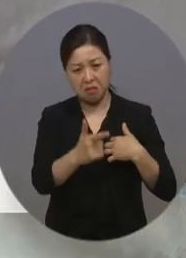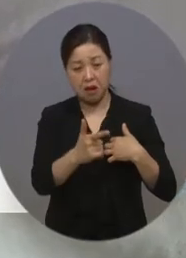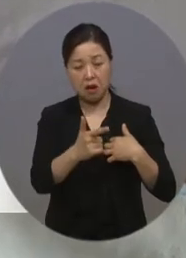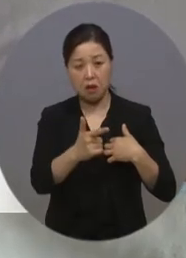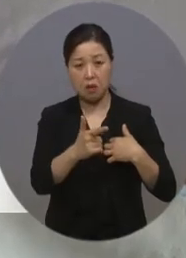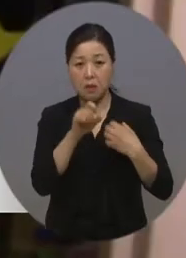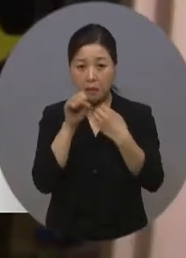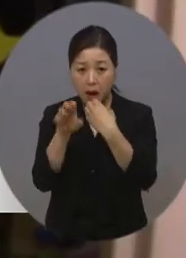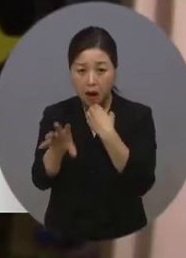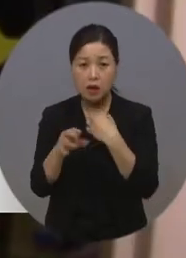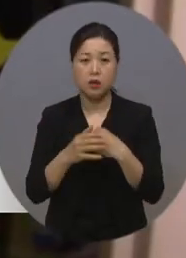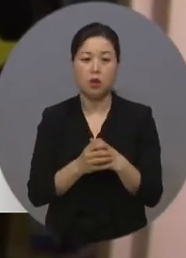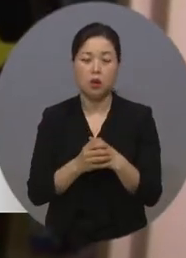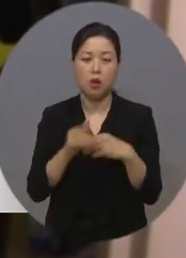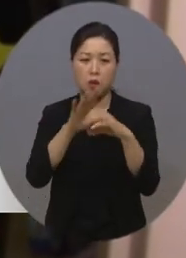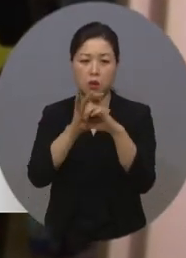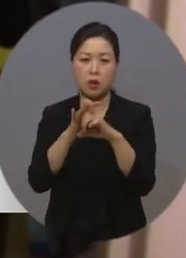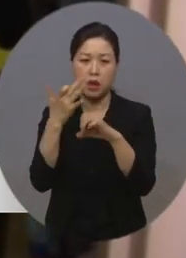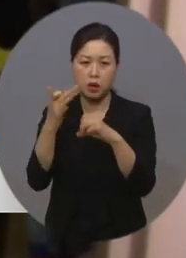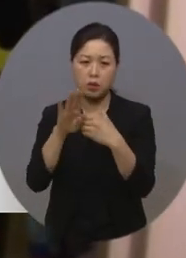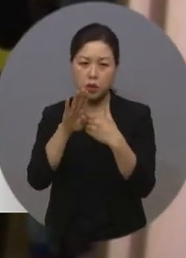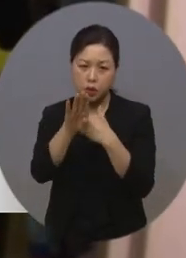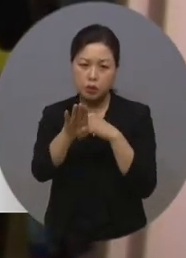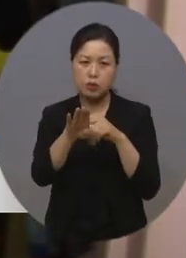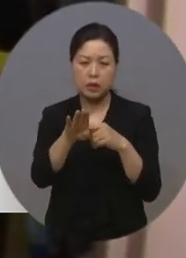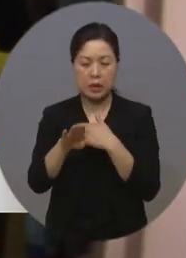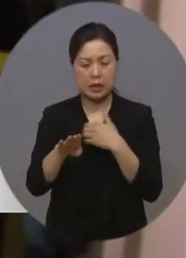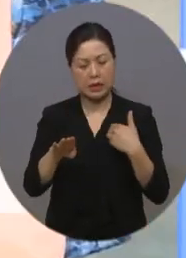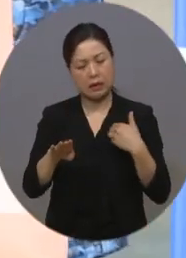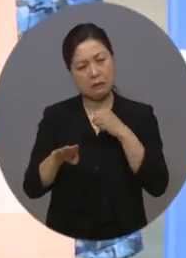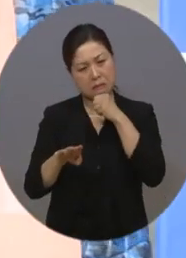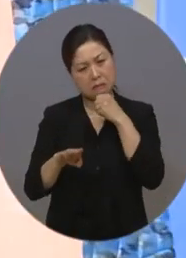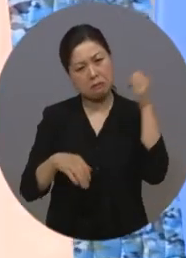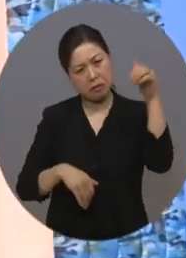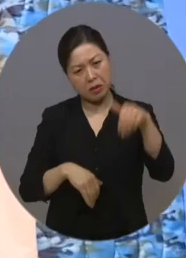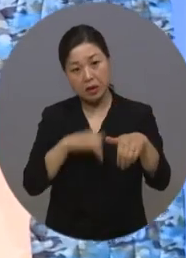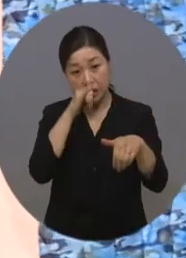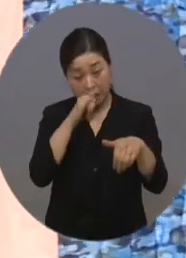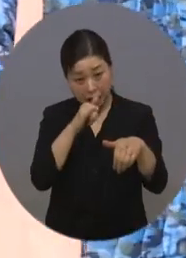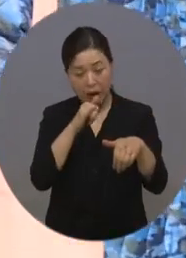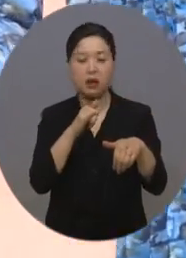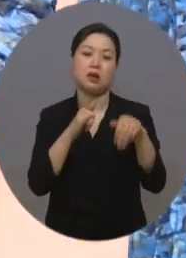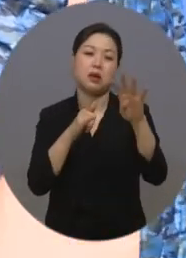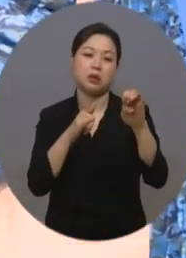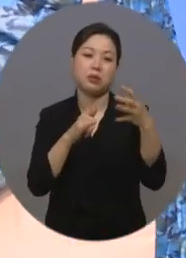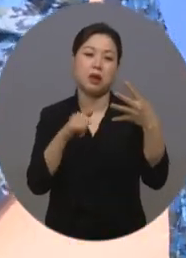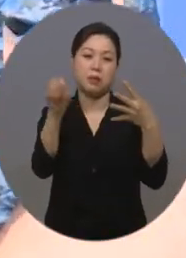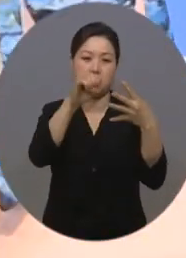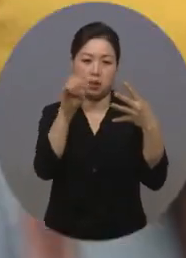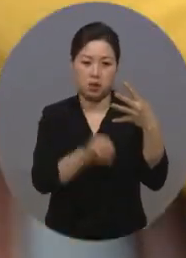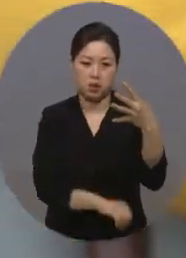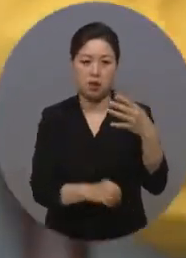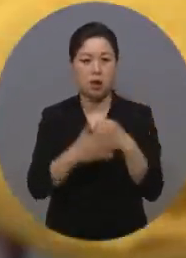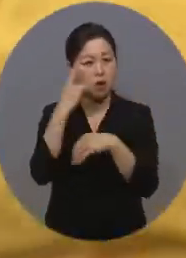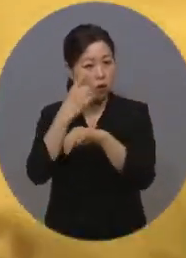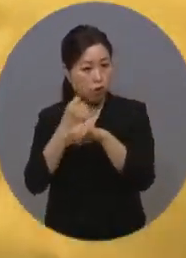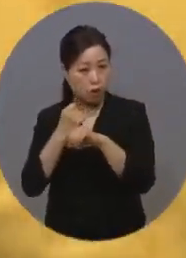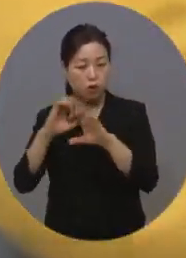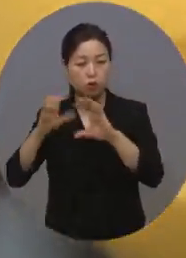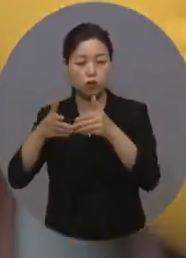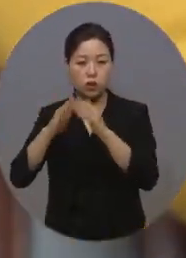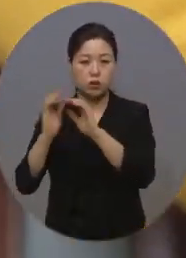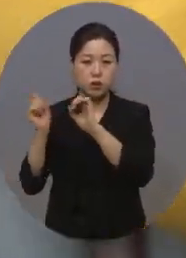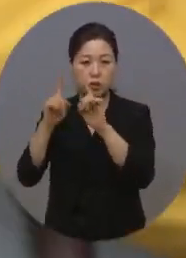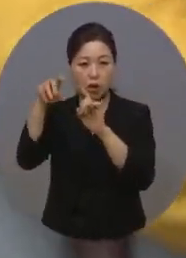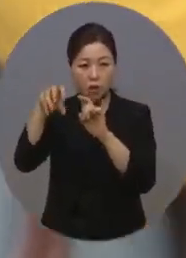감소했다 고 답한 비율은 44% 로 조사됐습니다 한편 연구를 진행한 국립 짜로 는 감염병